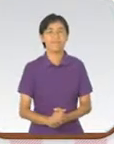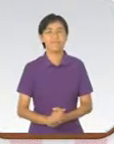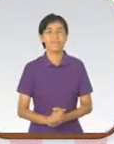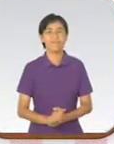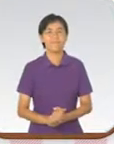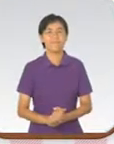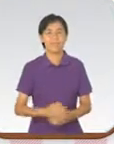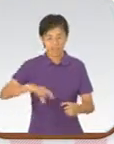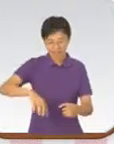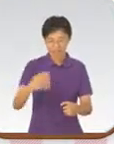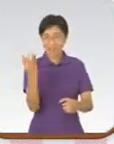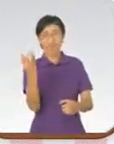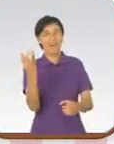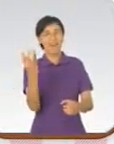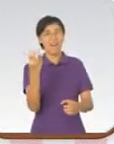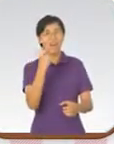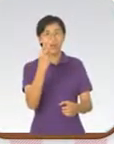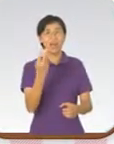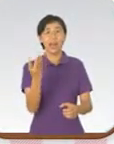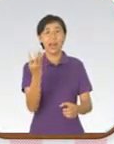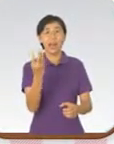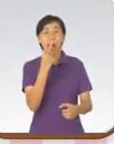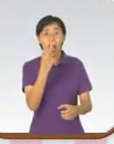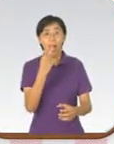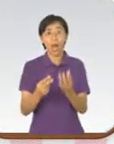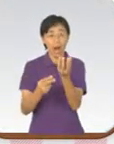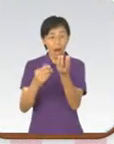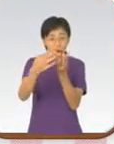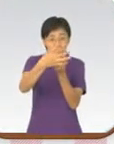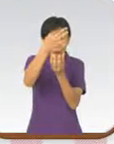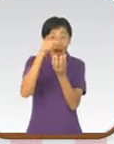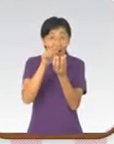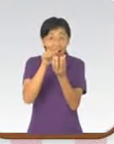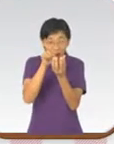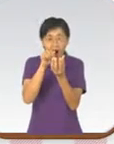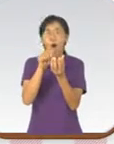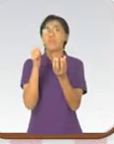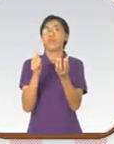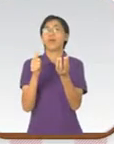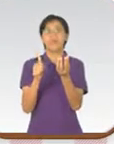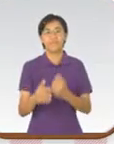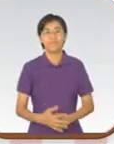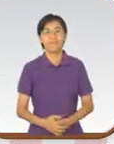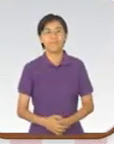คะ อ๋อนี่แหละครับคือการสังเกตว่าได้ที่แล้ว ค ือยอดจะแหลมขึ้นมาเลย